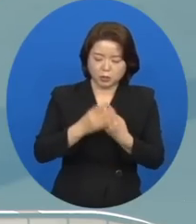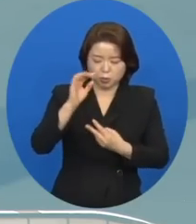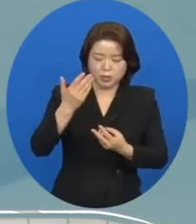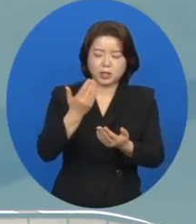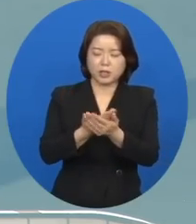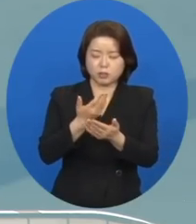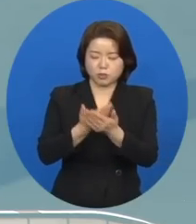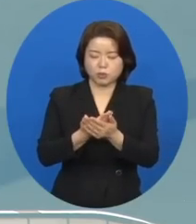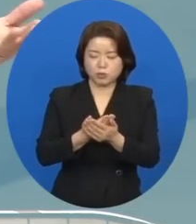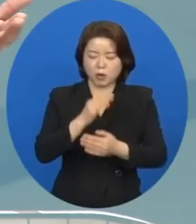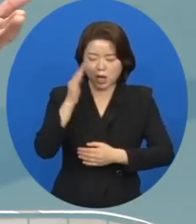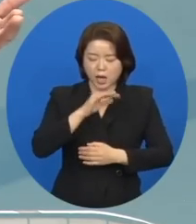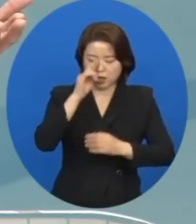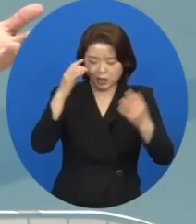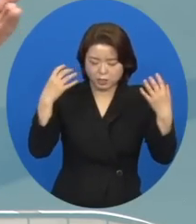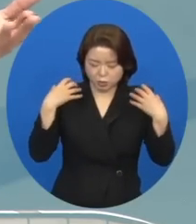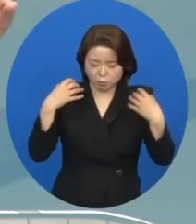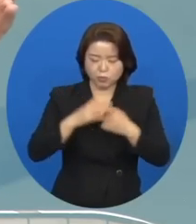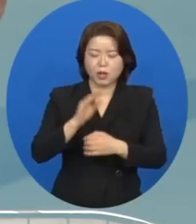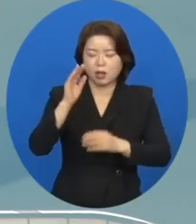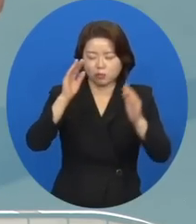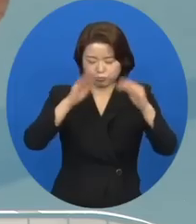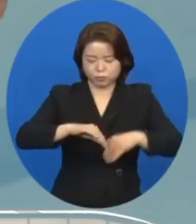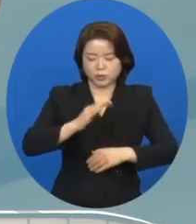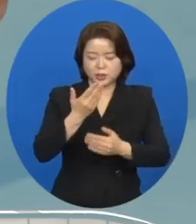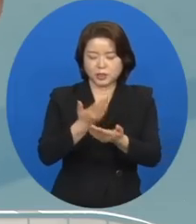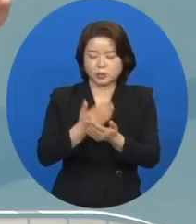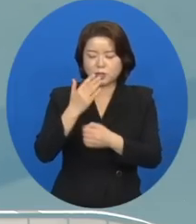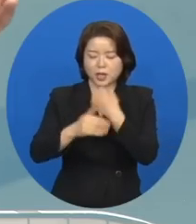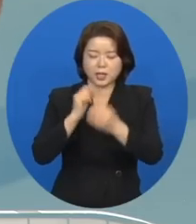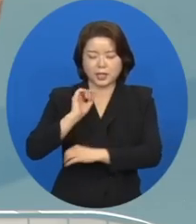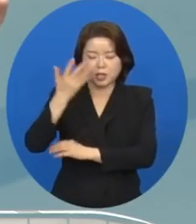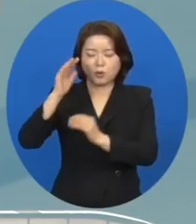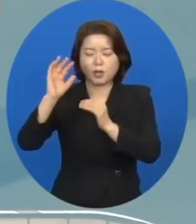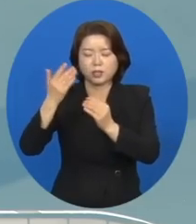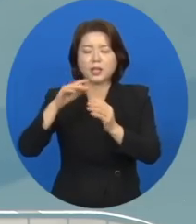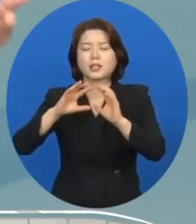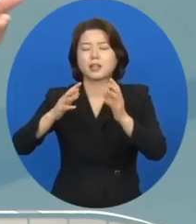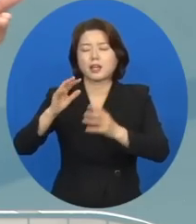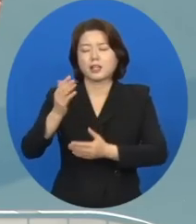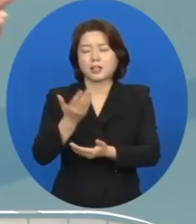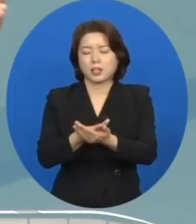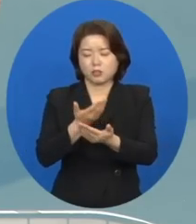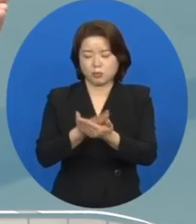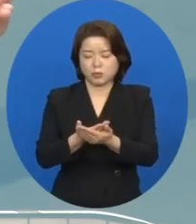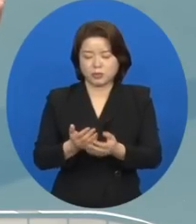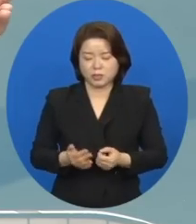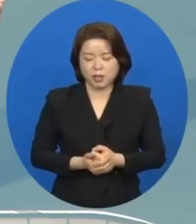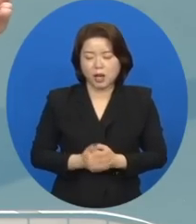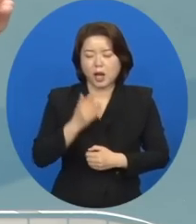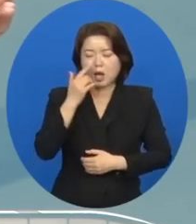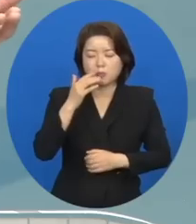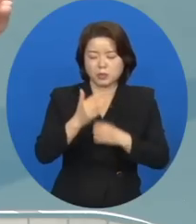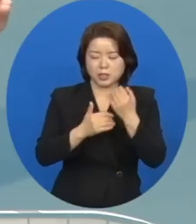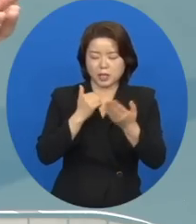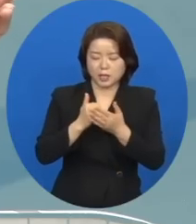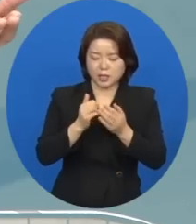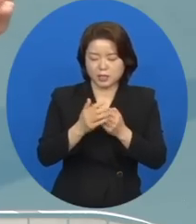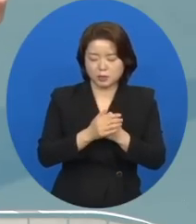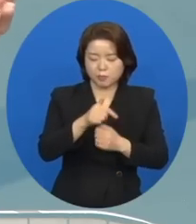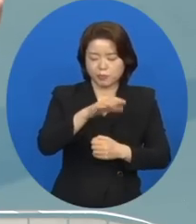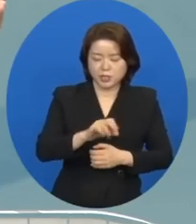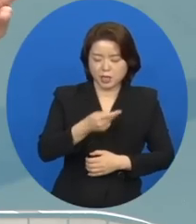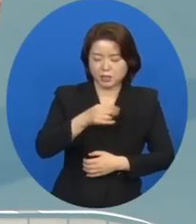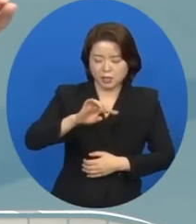주시고 악한 정권이 무너지게 하여 주시고 하나님께 영광이 되어지는 그 나라가 되게 하여 주시옵소서. 아버지는 장대현 교회가 있었던